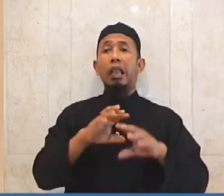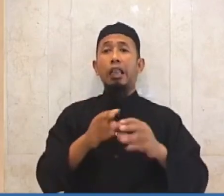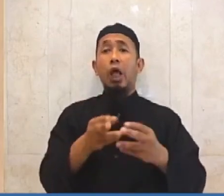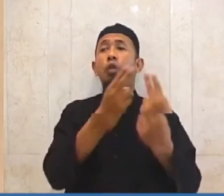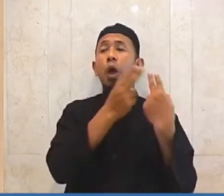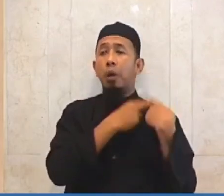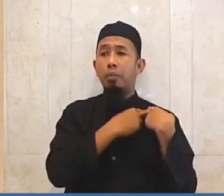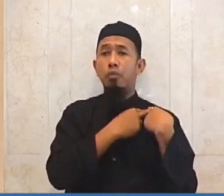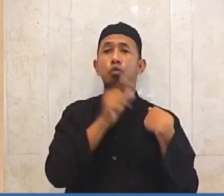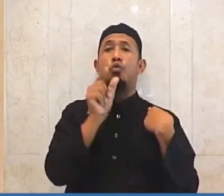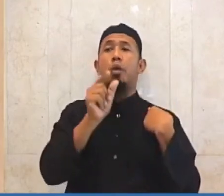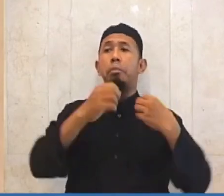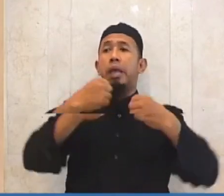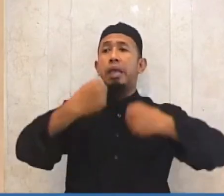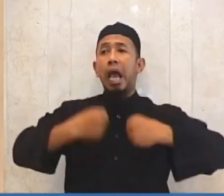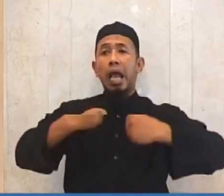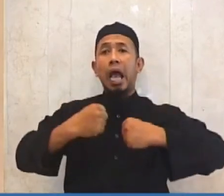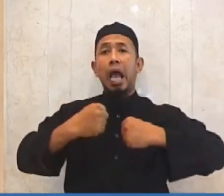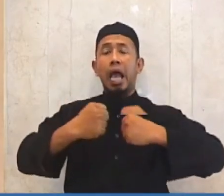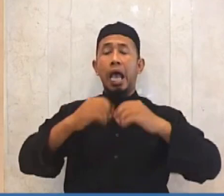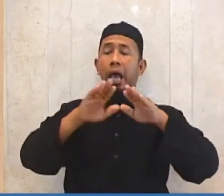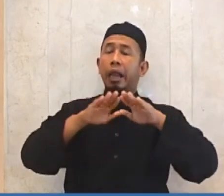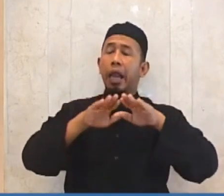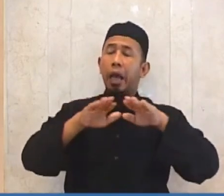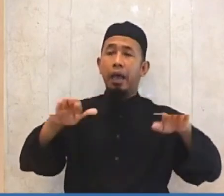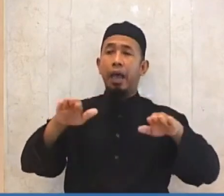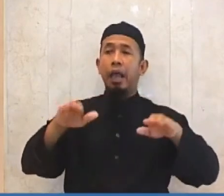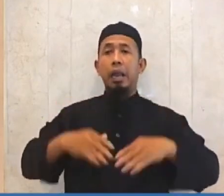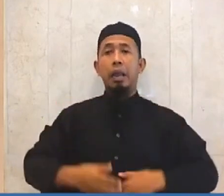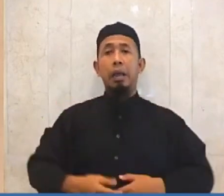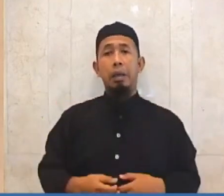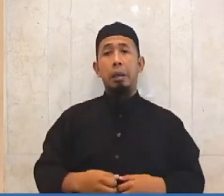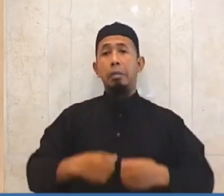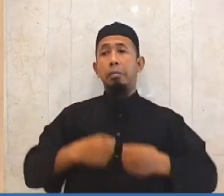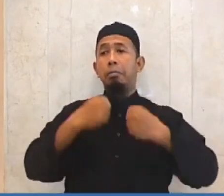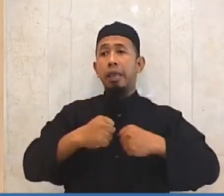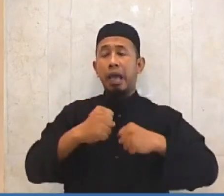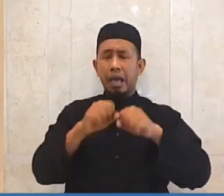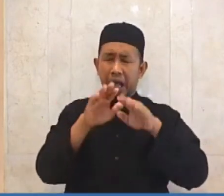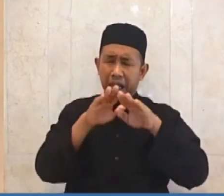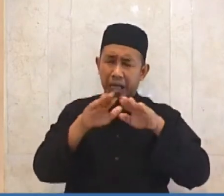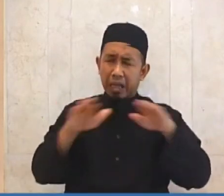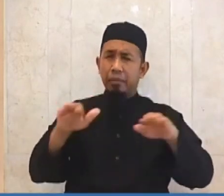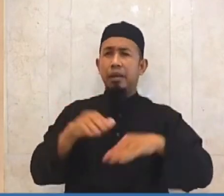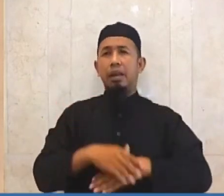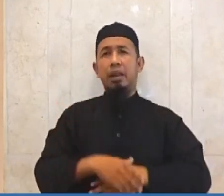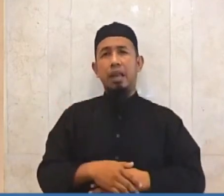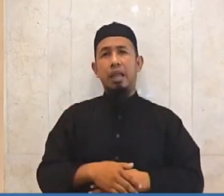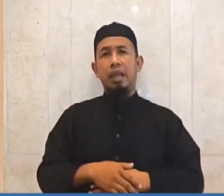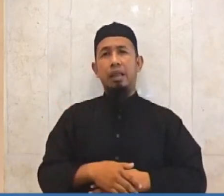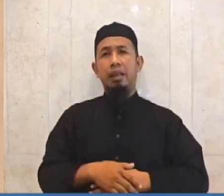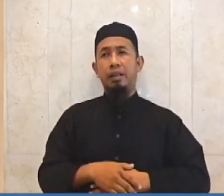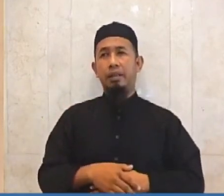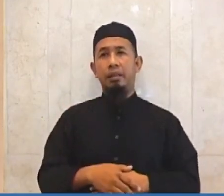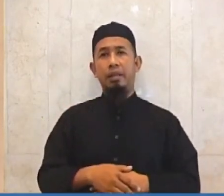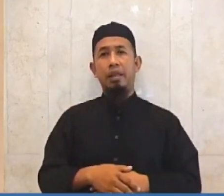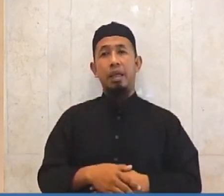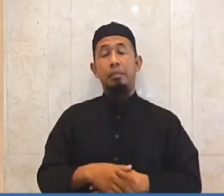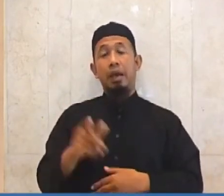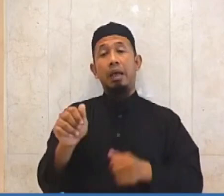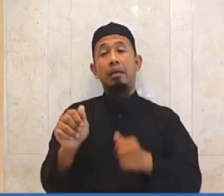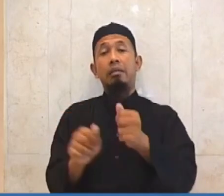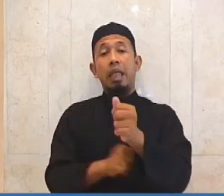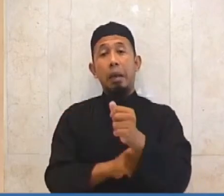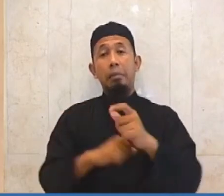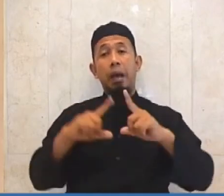memelihara perdamaian menjaga keamanan dan ketertiban ini dalam konteks Abdi negara maka setiap abdi